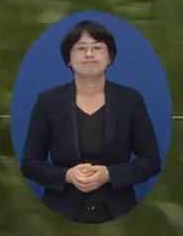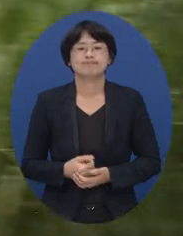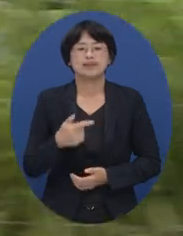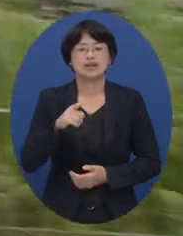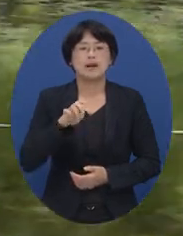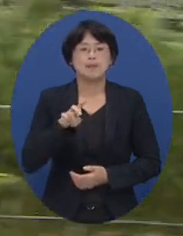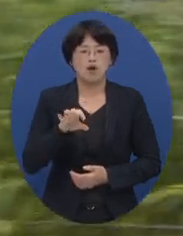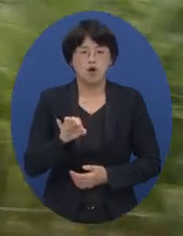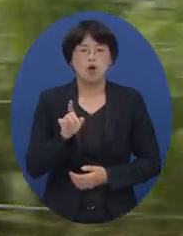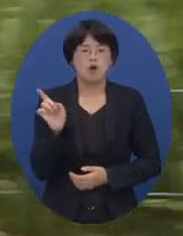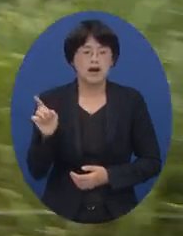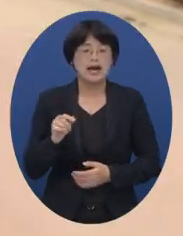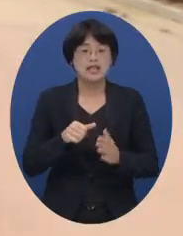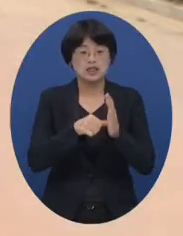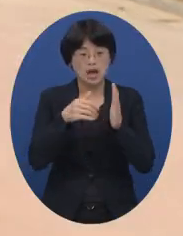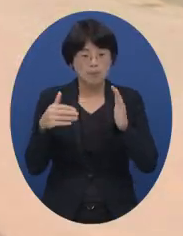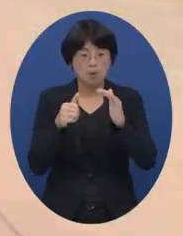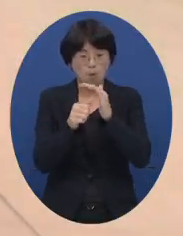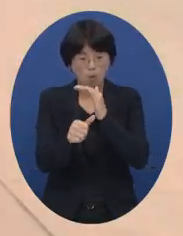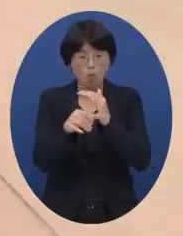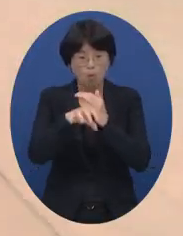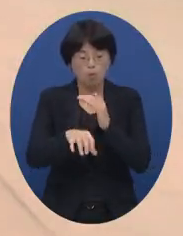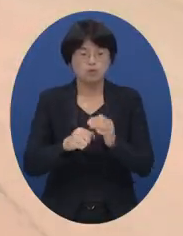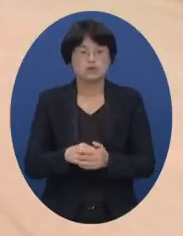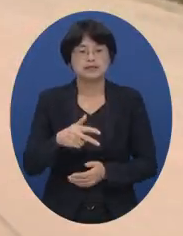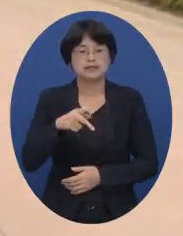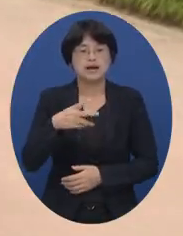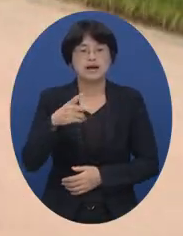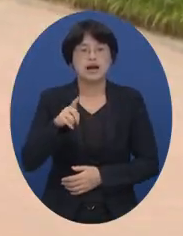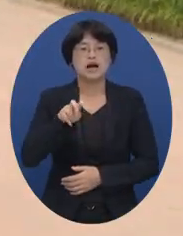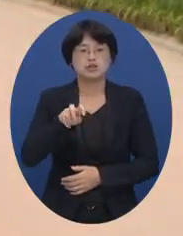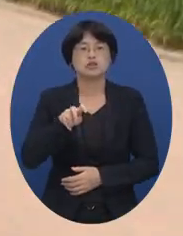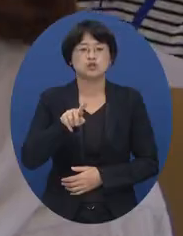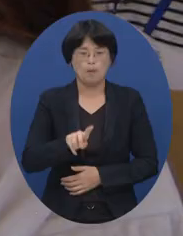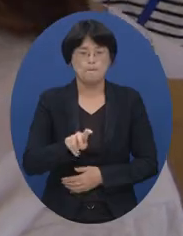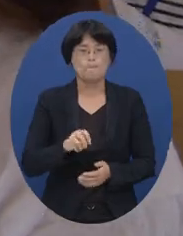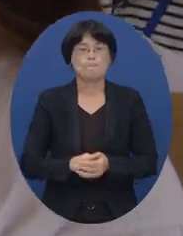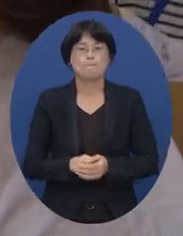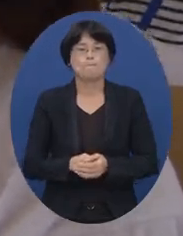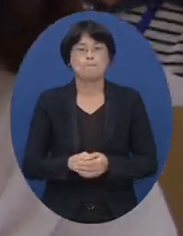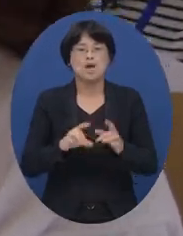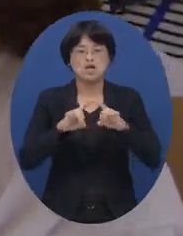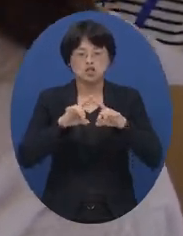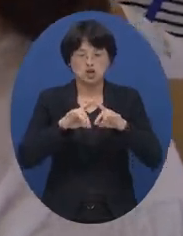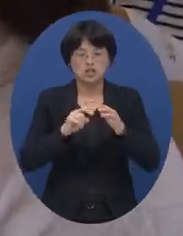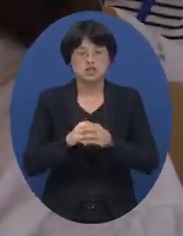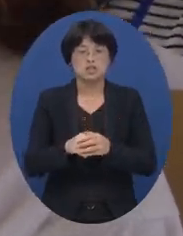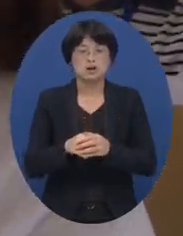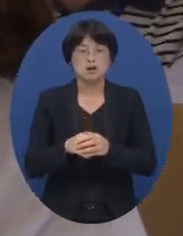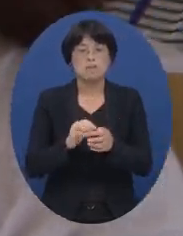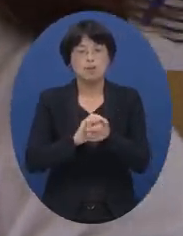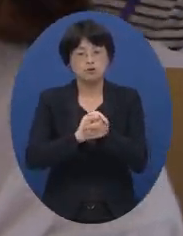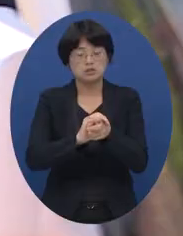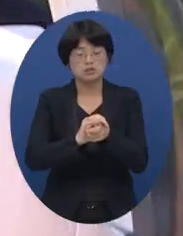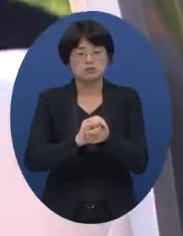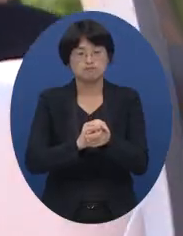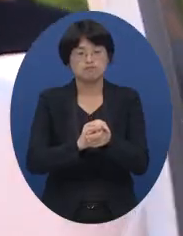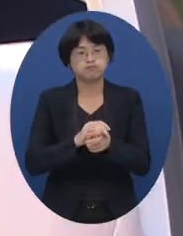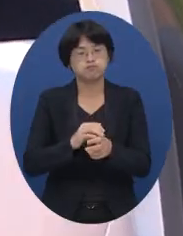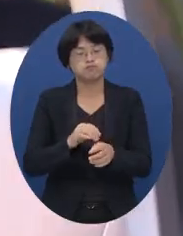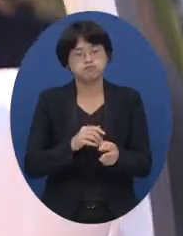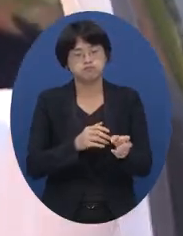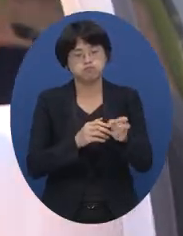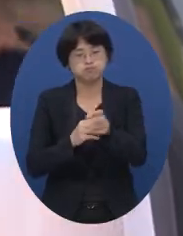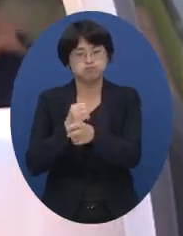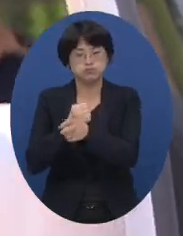가평의 대표 여행지로 알려진 자라섬. 관광객들이 전기버스를 타고 섬 한 바퀴를 둘러봅니다. 여행